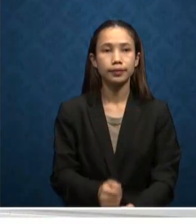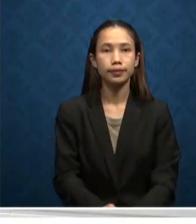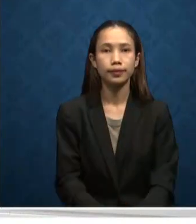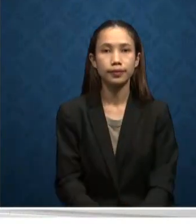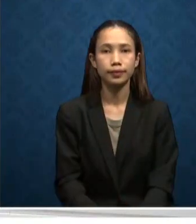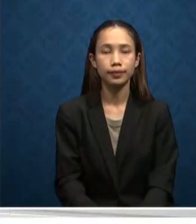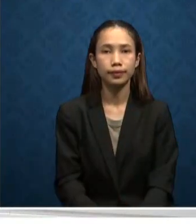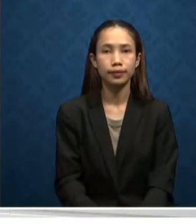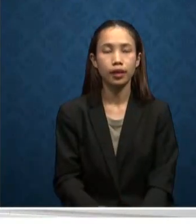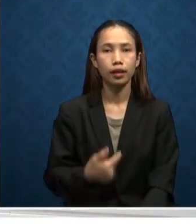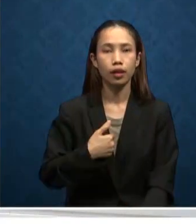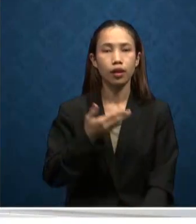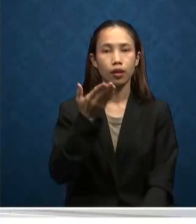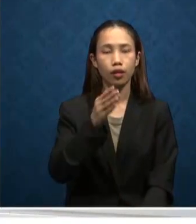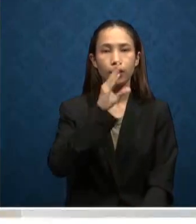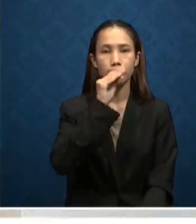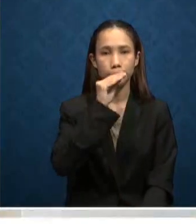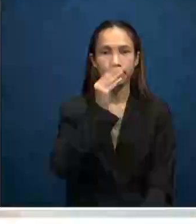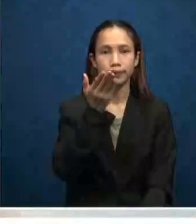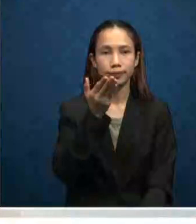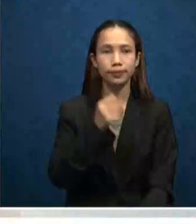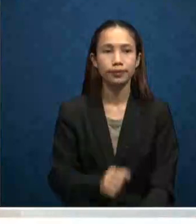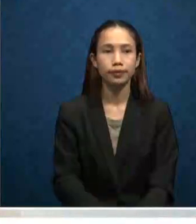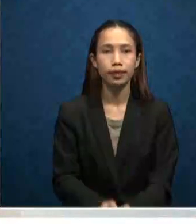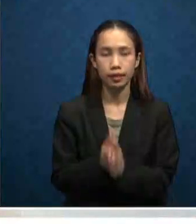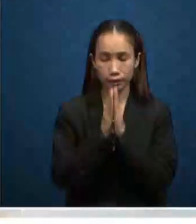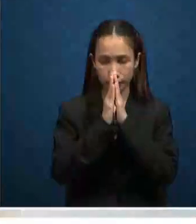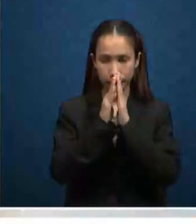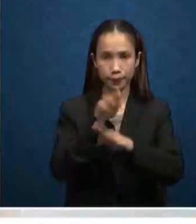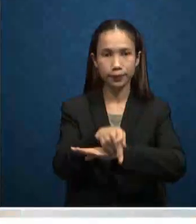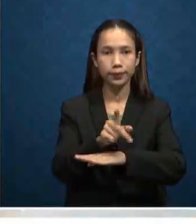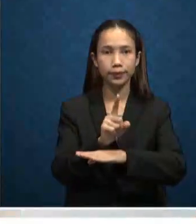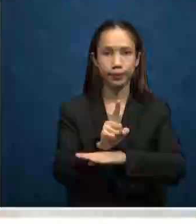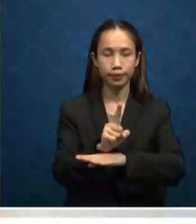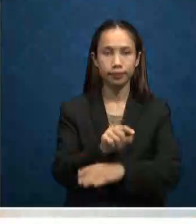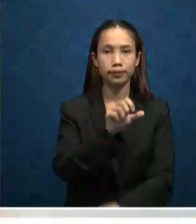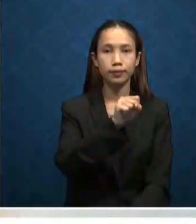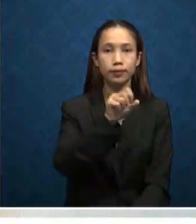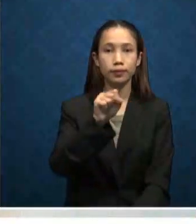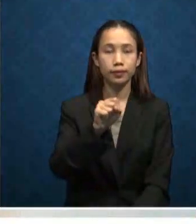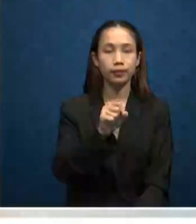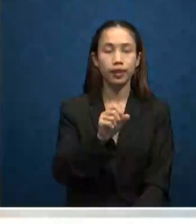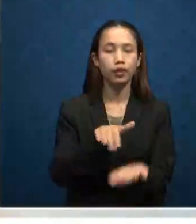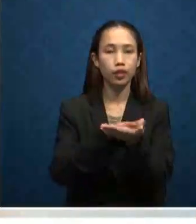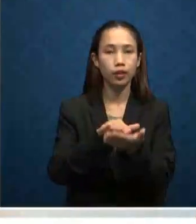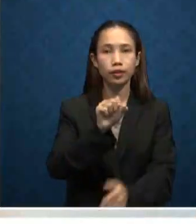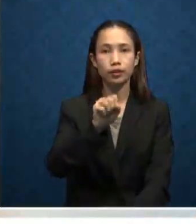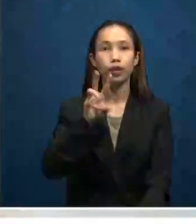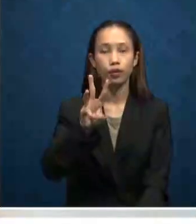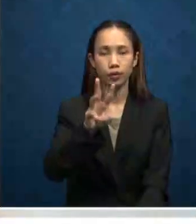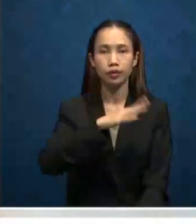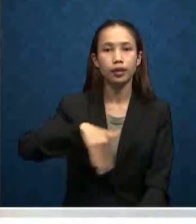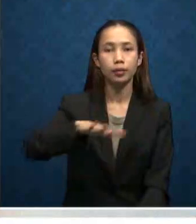ขออนุญาตครับพาดพิงครับ ประทุมรักครับเชิญครับ กราบเรียนท่านประธานที่เคารพและท่านสมาชิกทุกท่านครับประสิทธิ์ประทุมรักในฐ